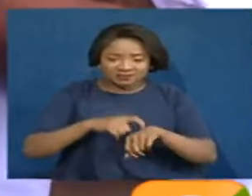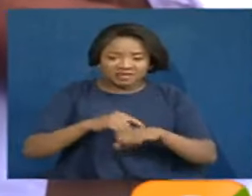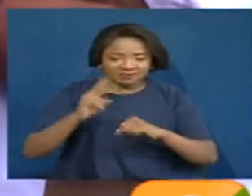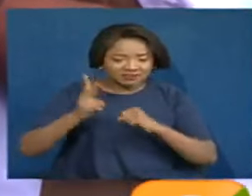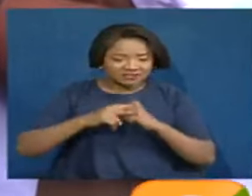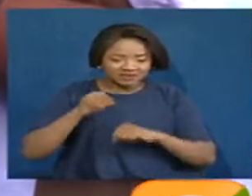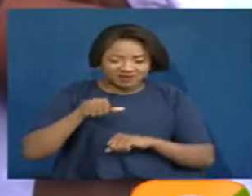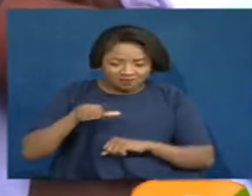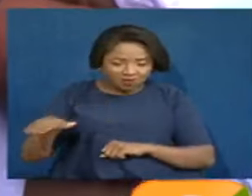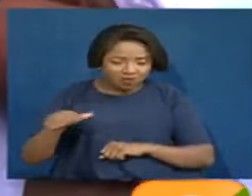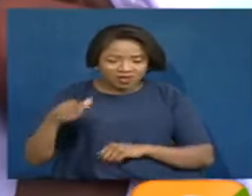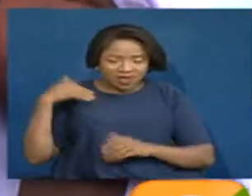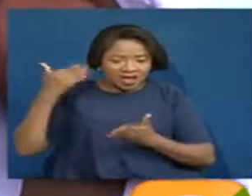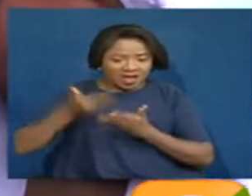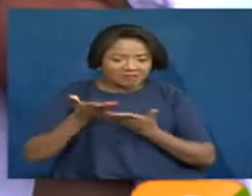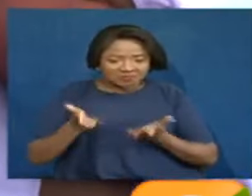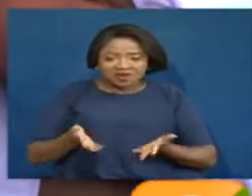Hatujafika